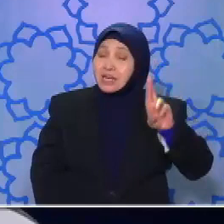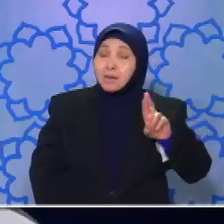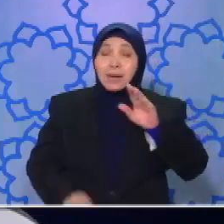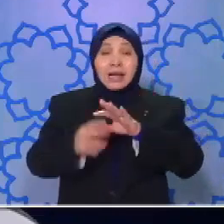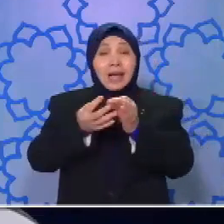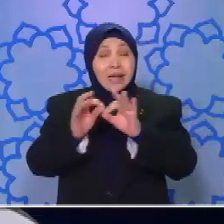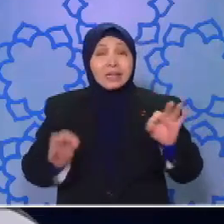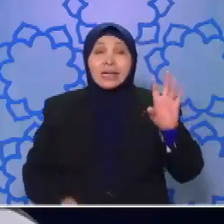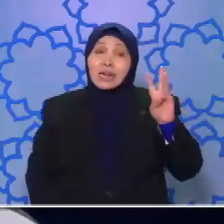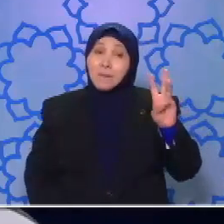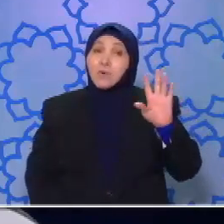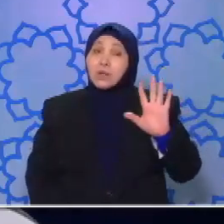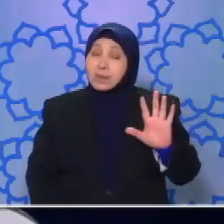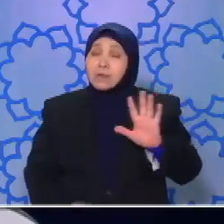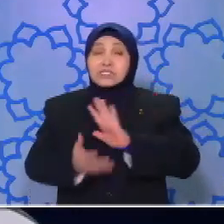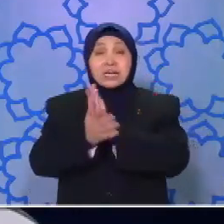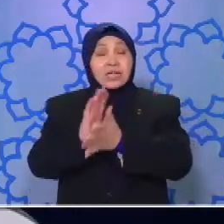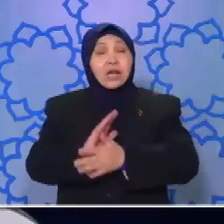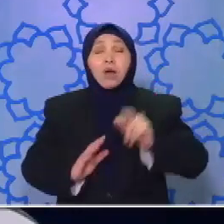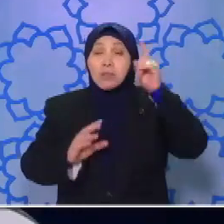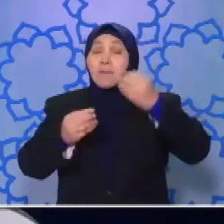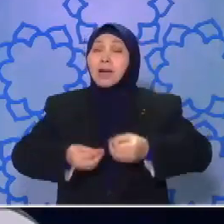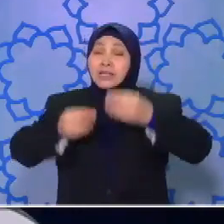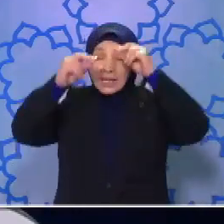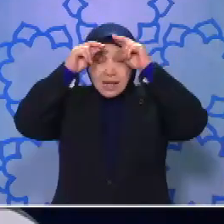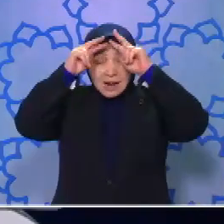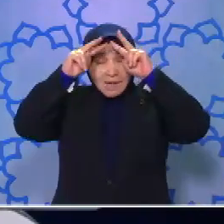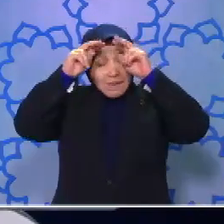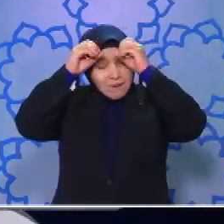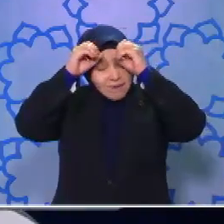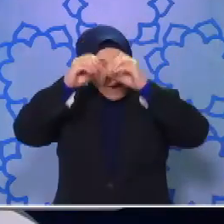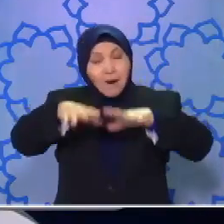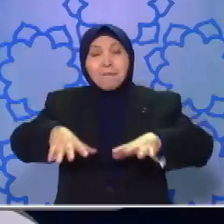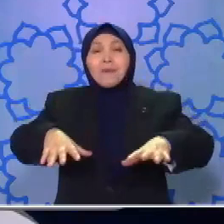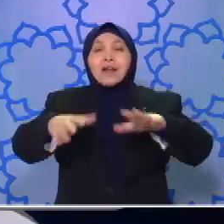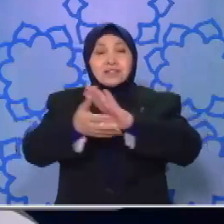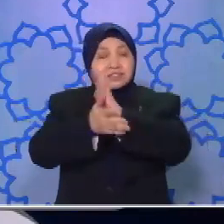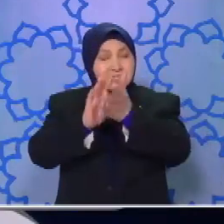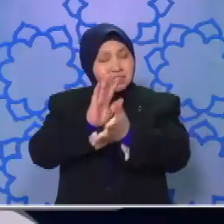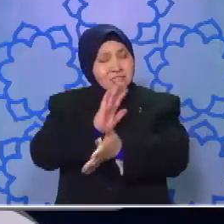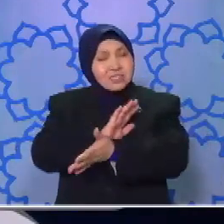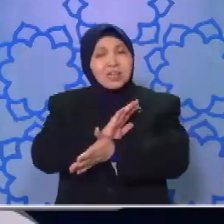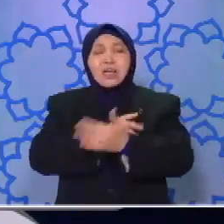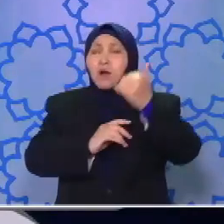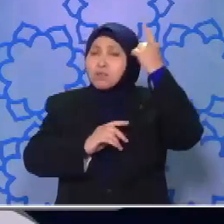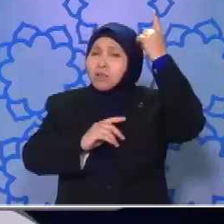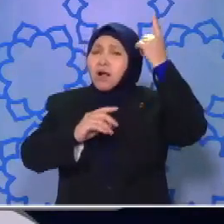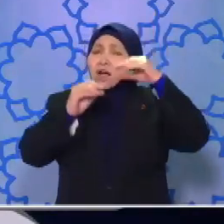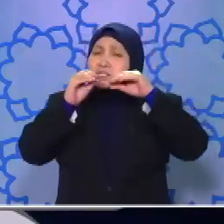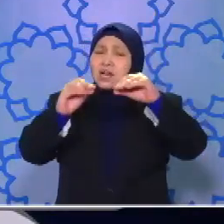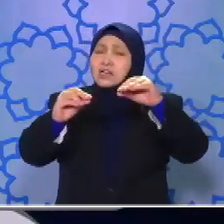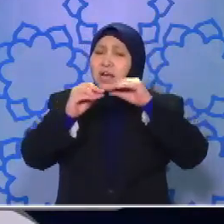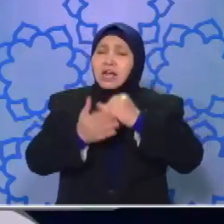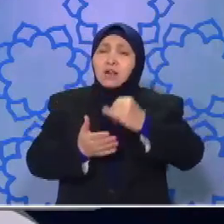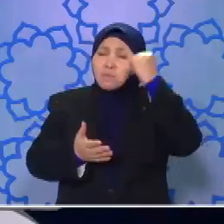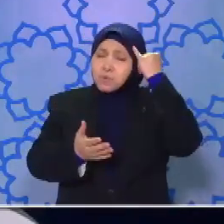ayat yang ke-65, maka Allah berikan rahmat. Allah kata wa'allamnahu min ladunna ilma. Allah ajarkan ilmu dari